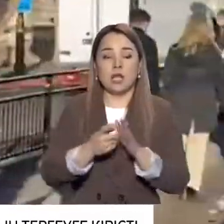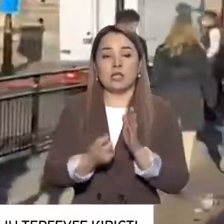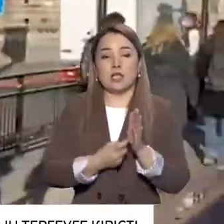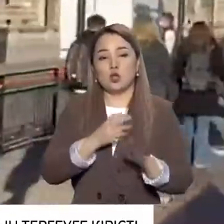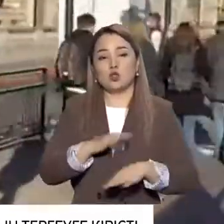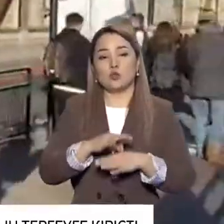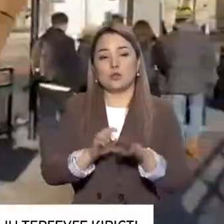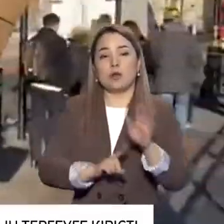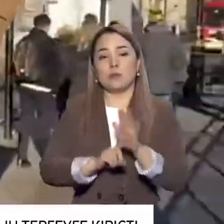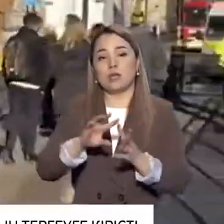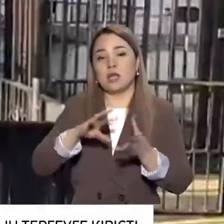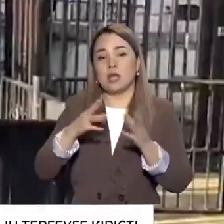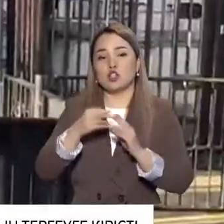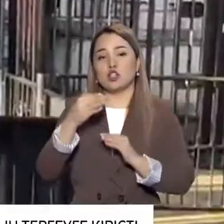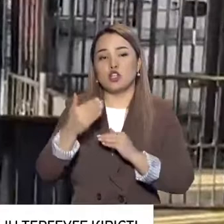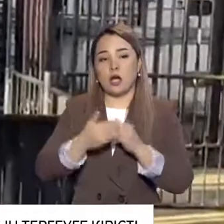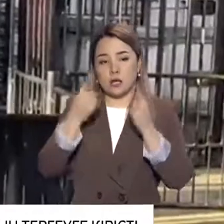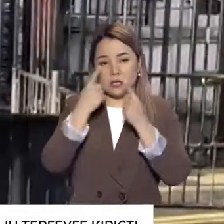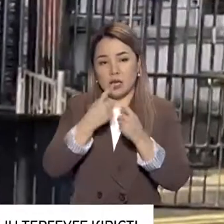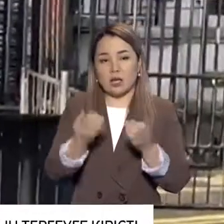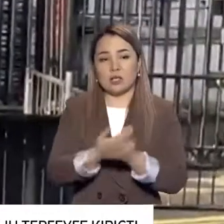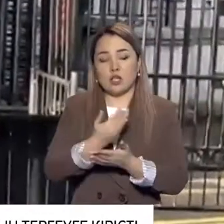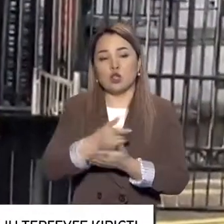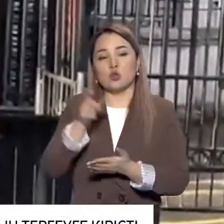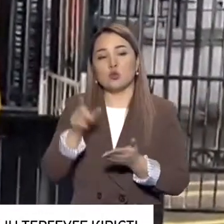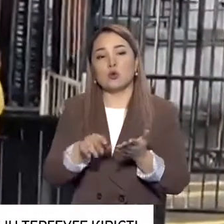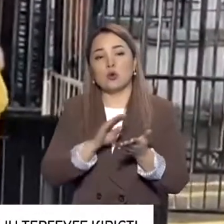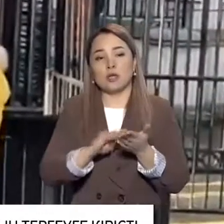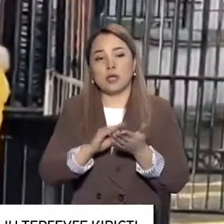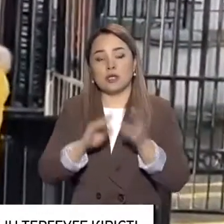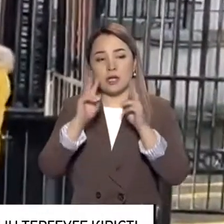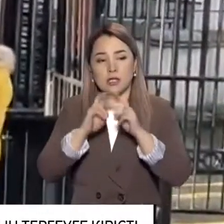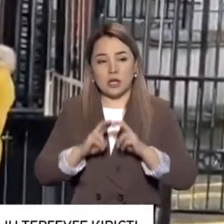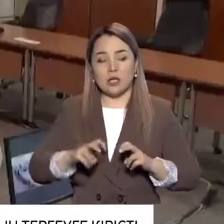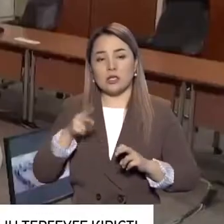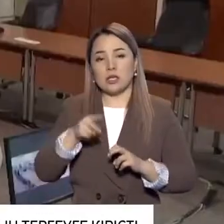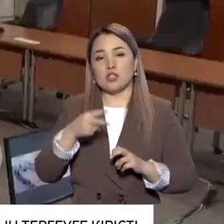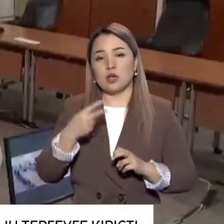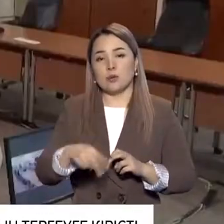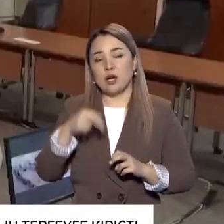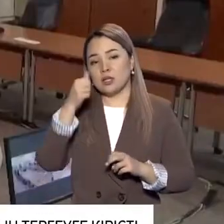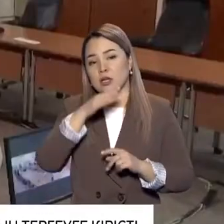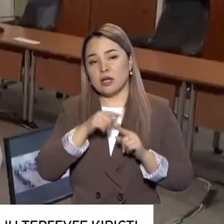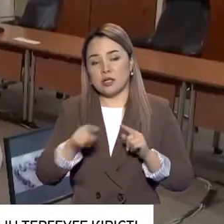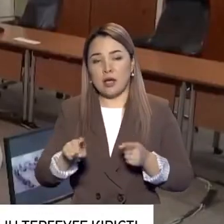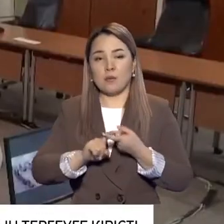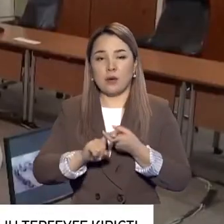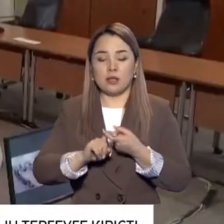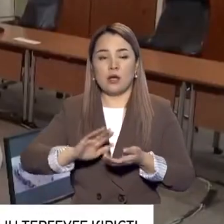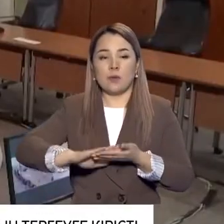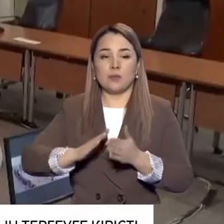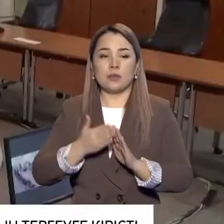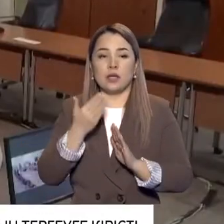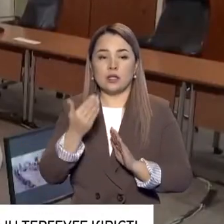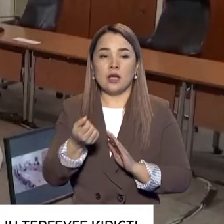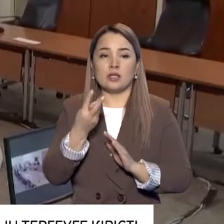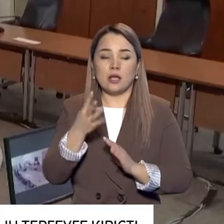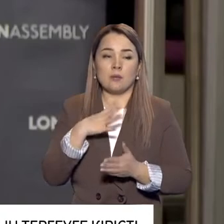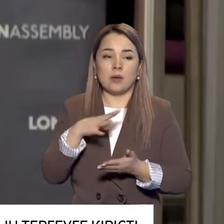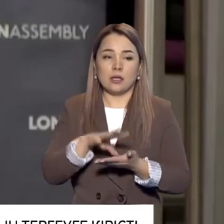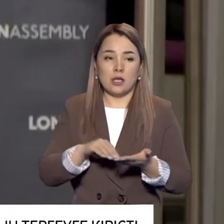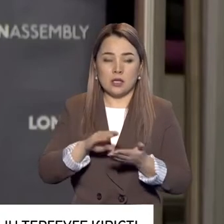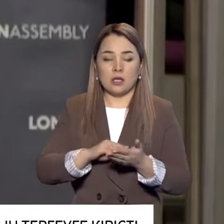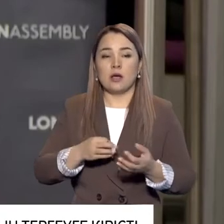жатыр. Нәтижесі жақында жария етілмек. Журналистік зерттеулерге сай 2020 жылдан бері пандемия кезінде бірнеше рет